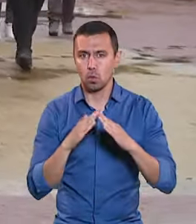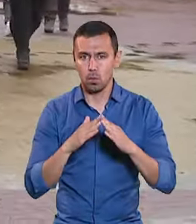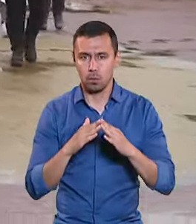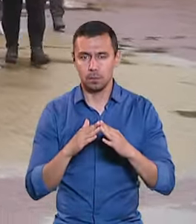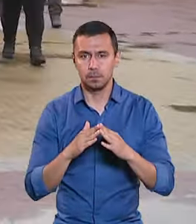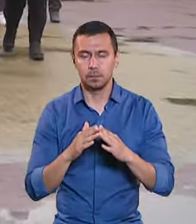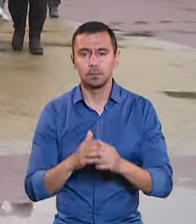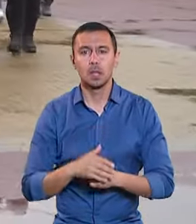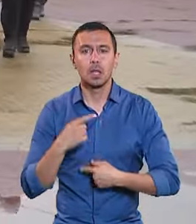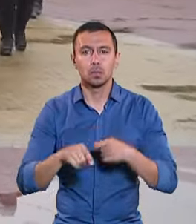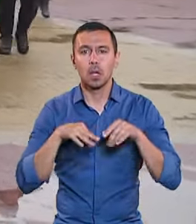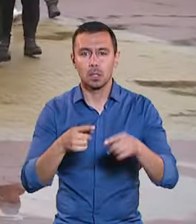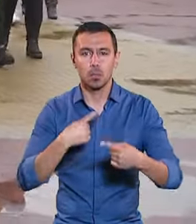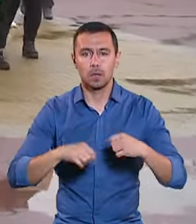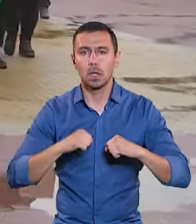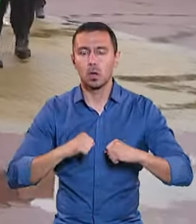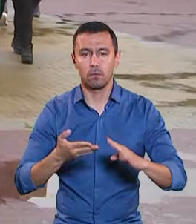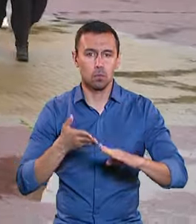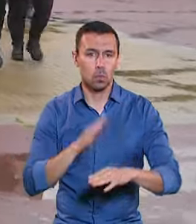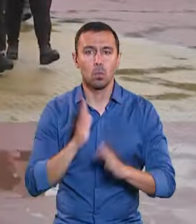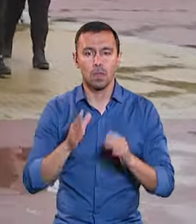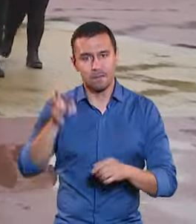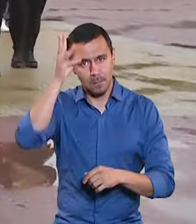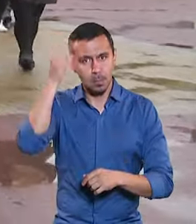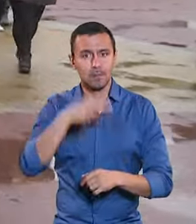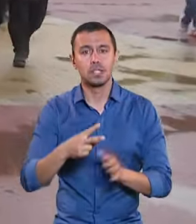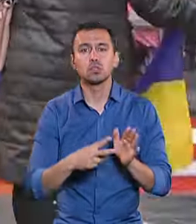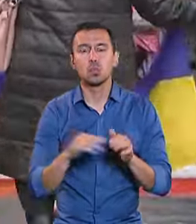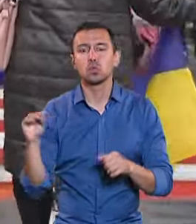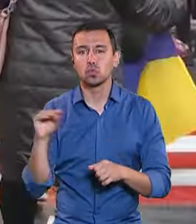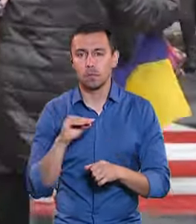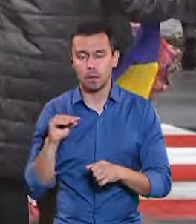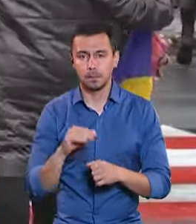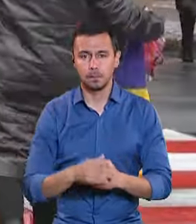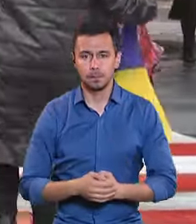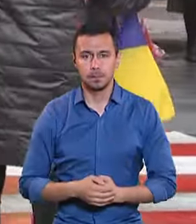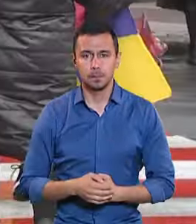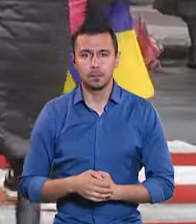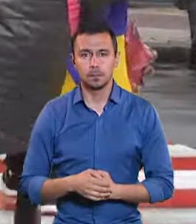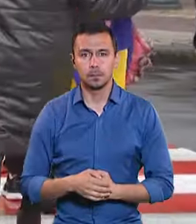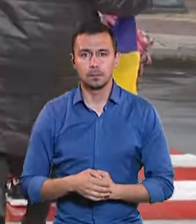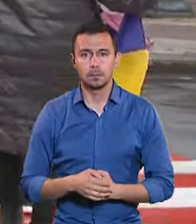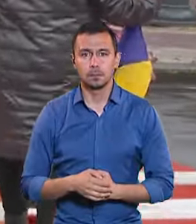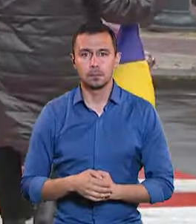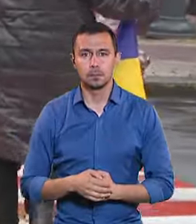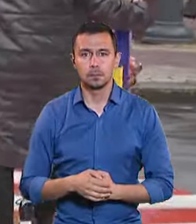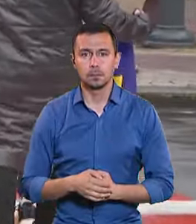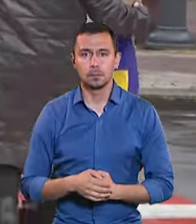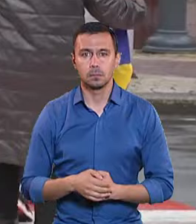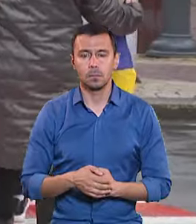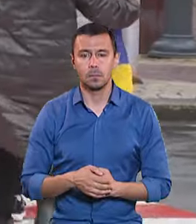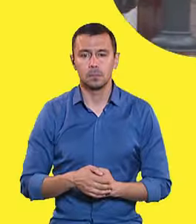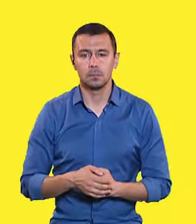полону! Наступна акція «Поверніть героїв додому» відбудеться в Хмельницькому 27 жовтня. Ярослава Антошевська, Дем'ян Цегольник, Суспільне новини,